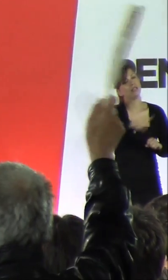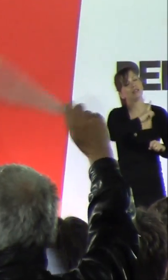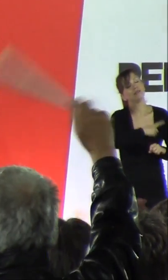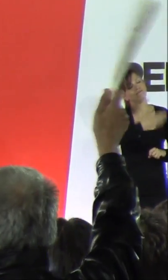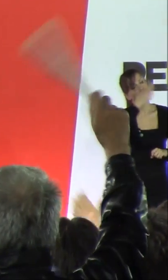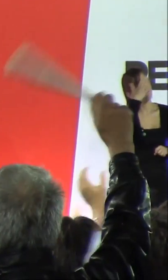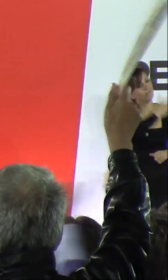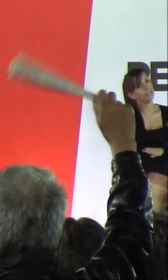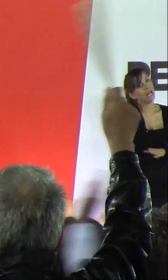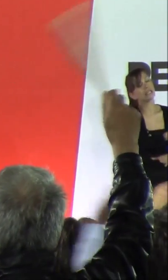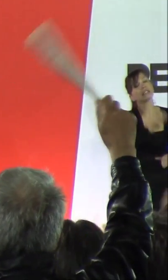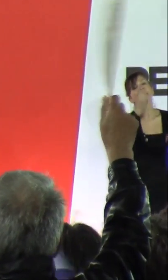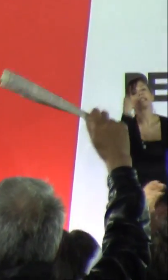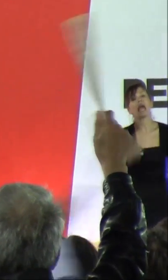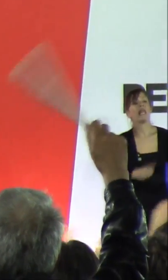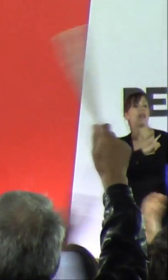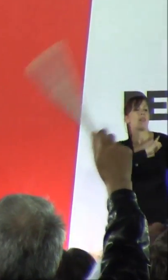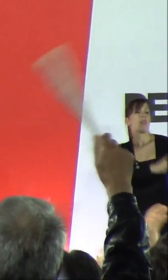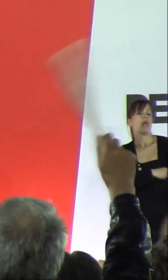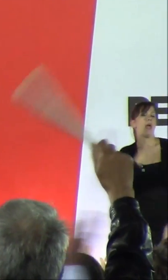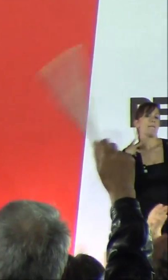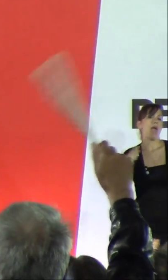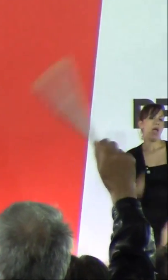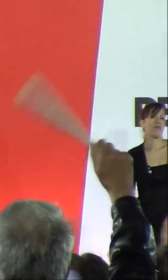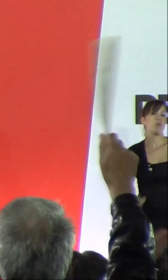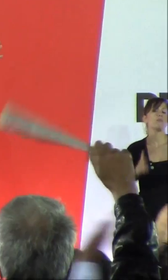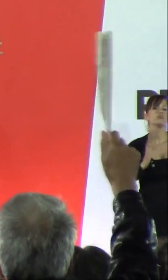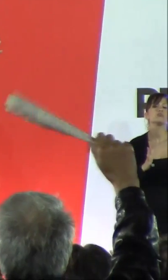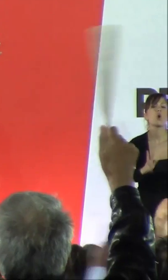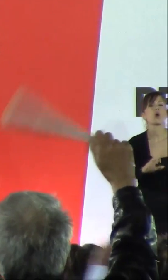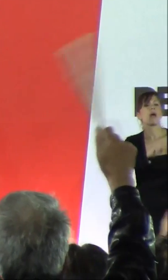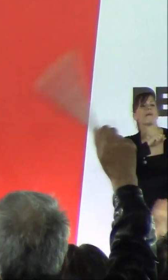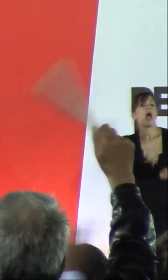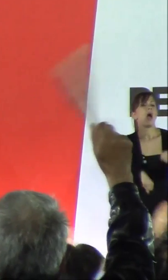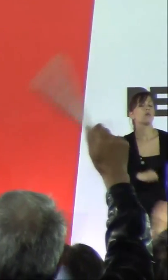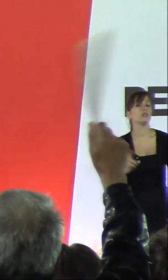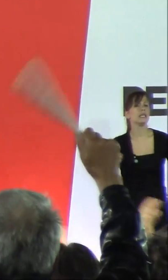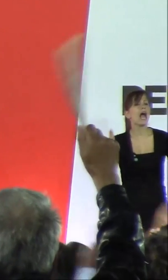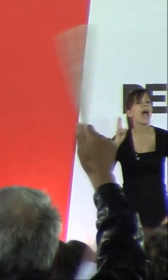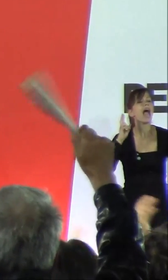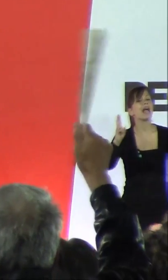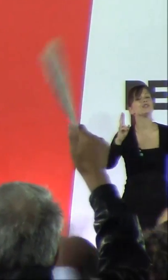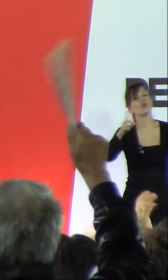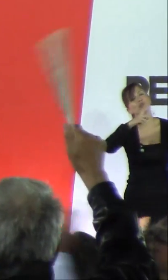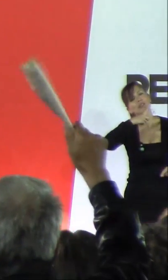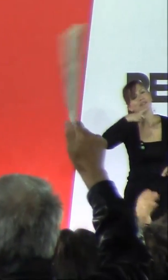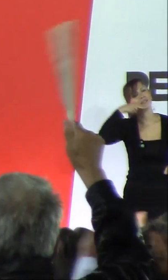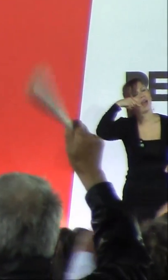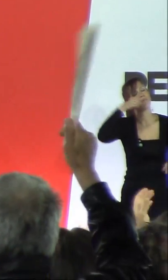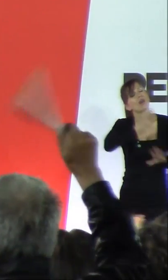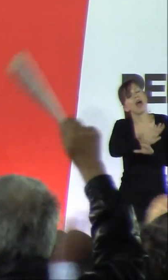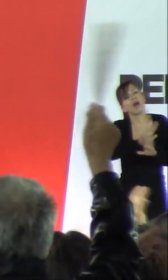Γεια σας. Καλή δύναμη. Καλό αγώνα. Με αισιοδοξία. Με χαμόγελο.